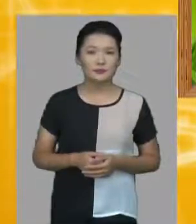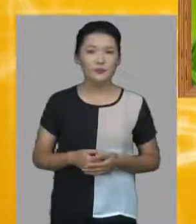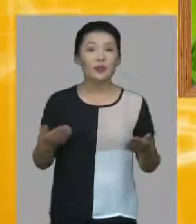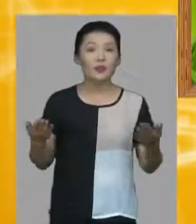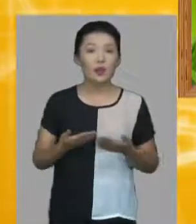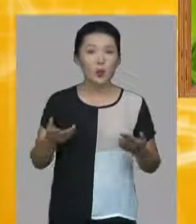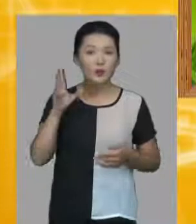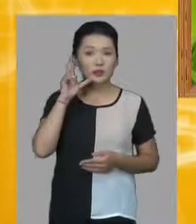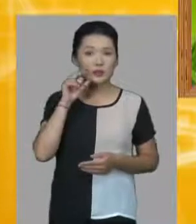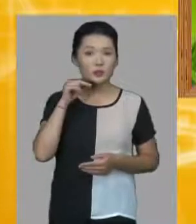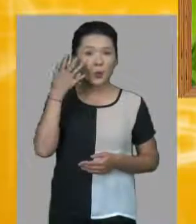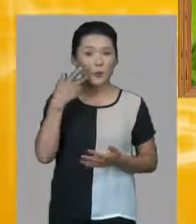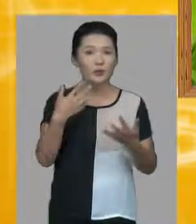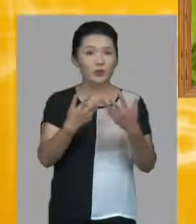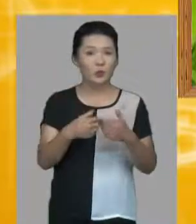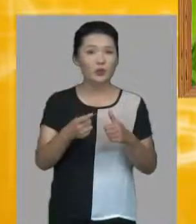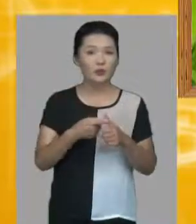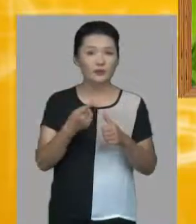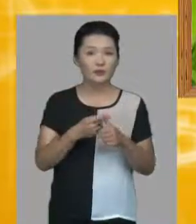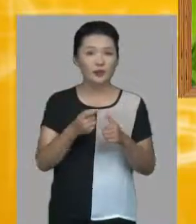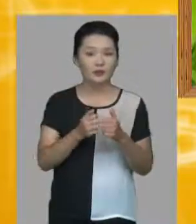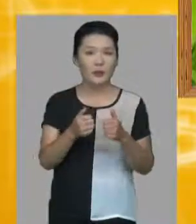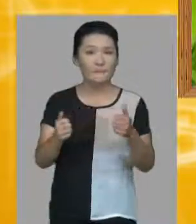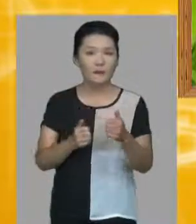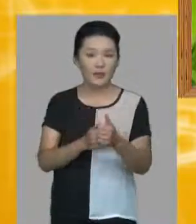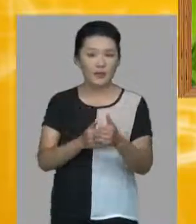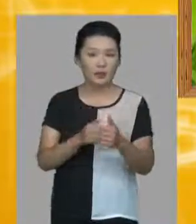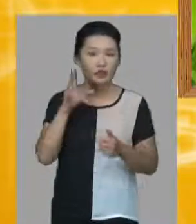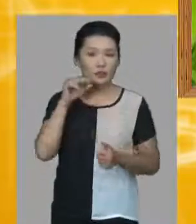Какое число при счете называют перед числом?